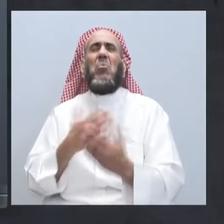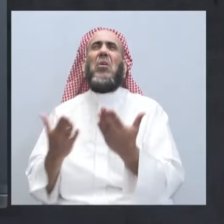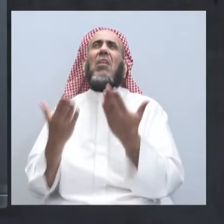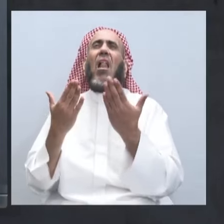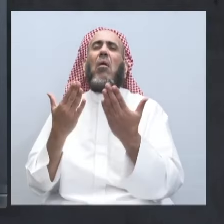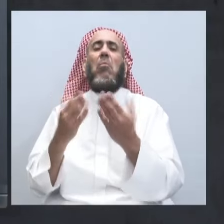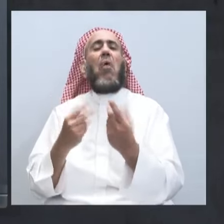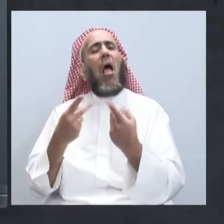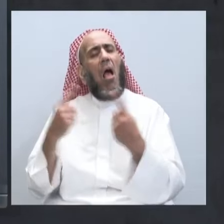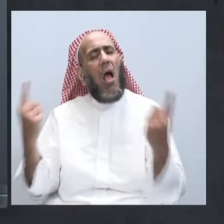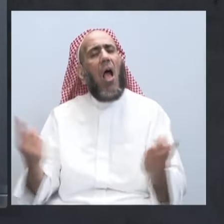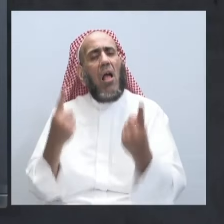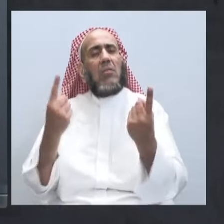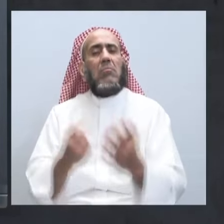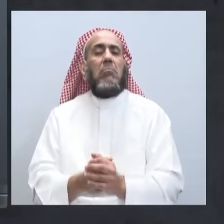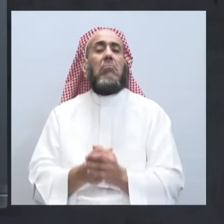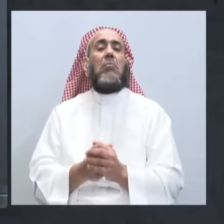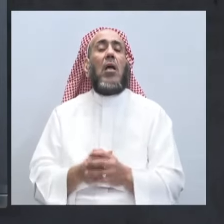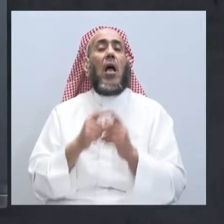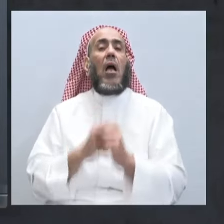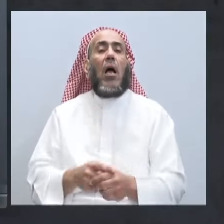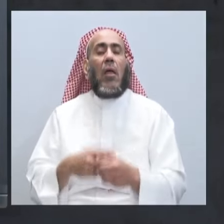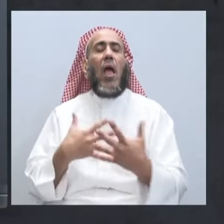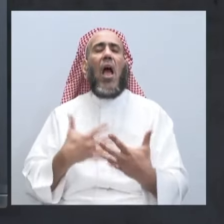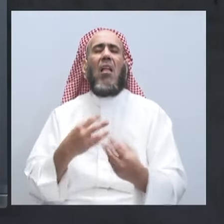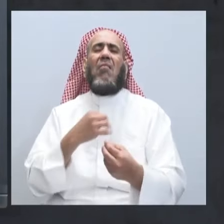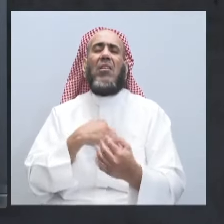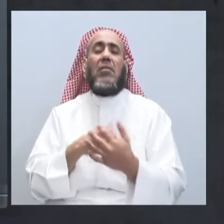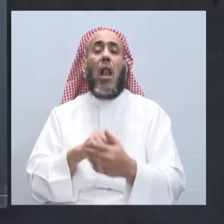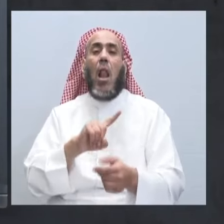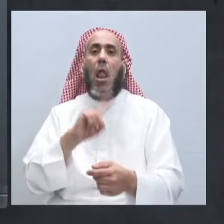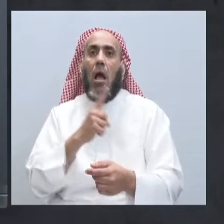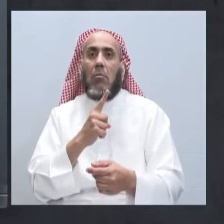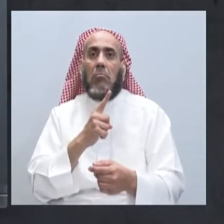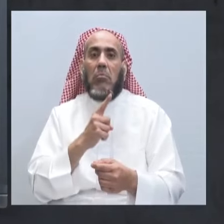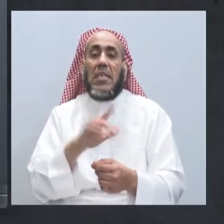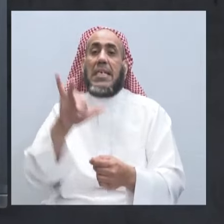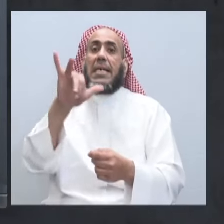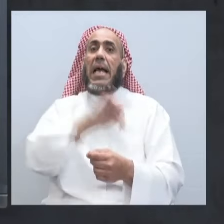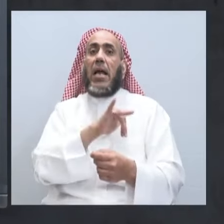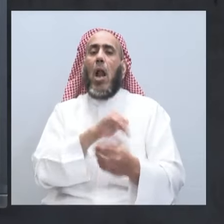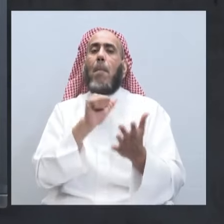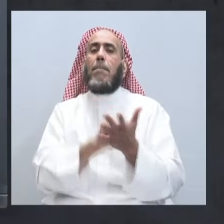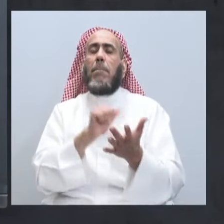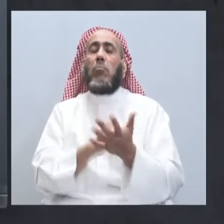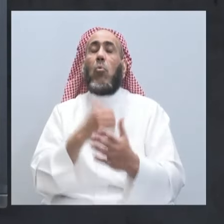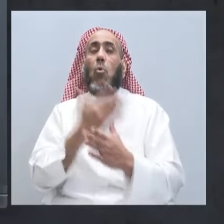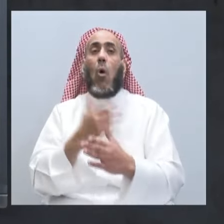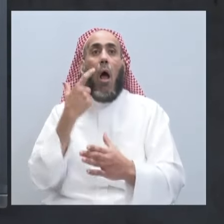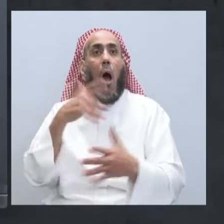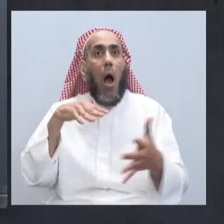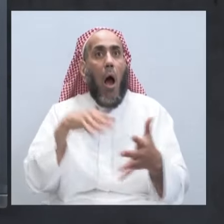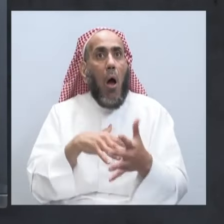لهم فلا حرج هذه خاطره في الناس لكن يرجع الى منزله لانه راى